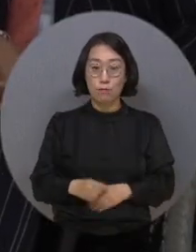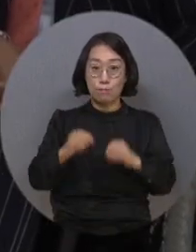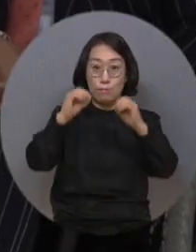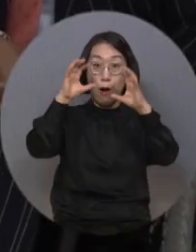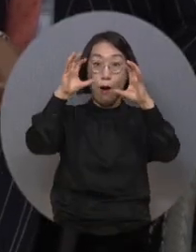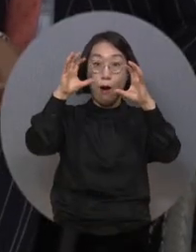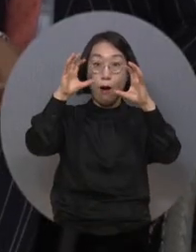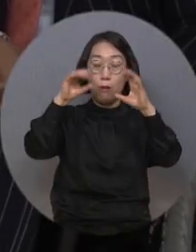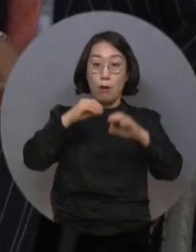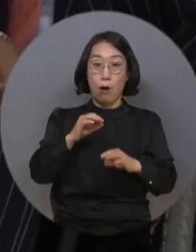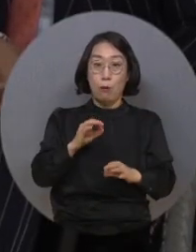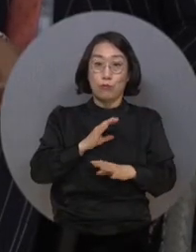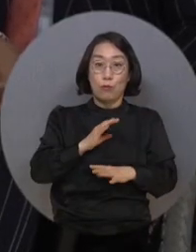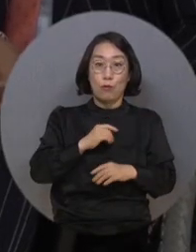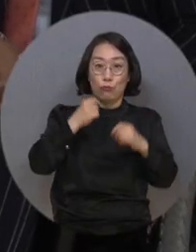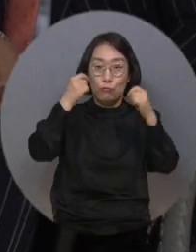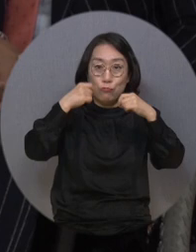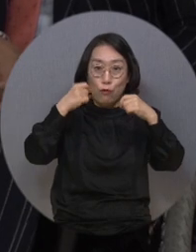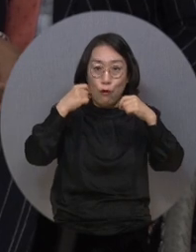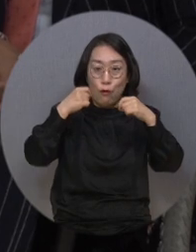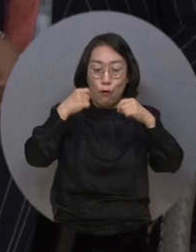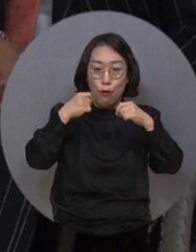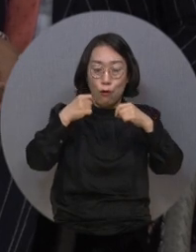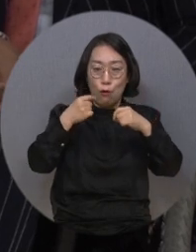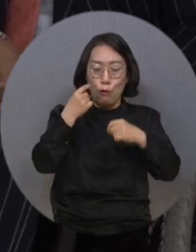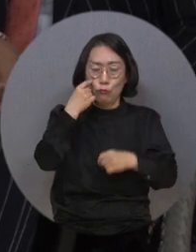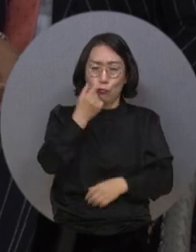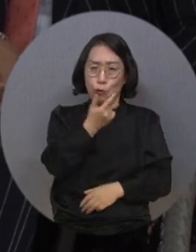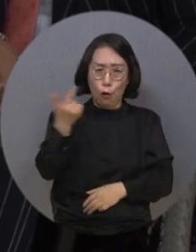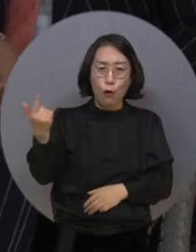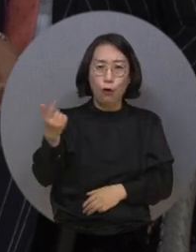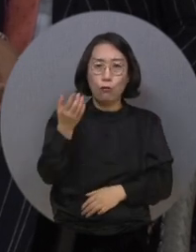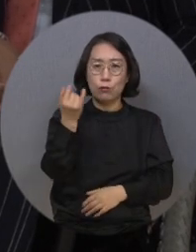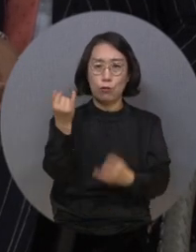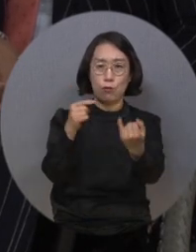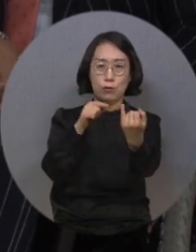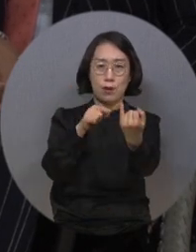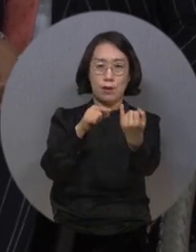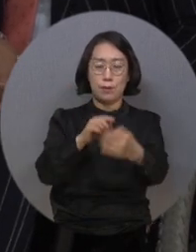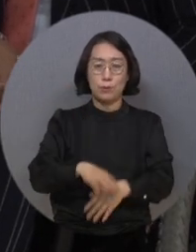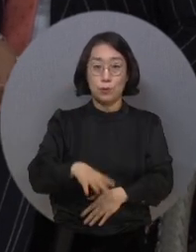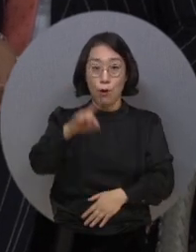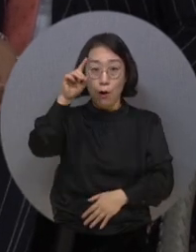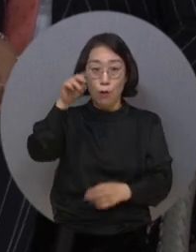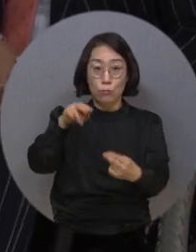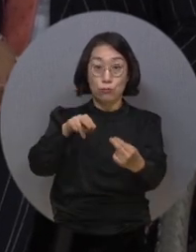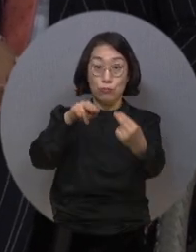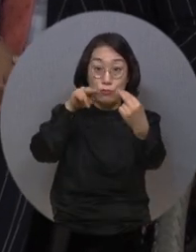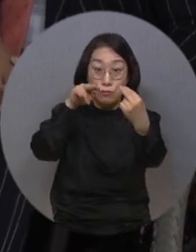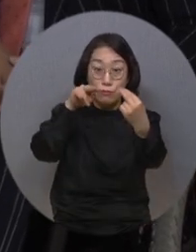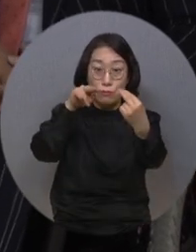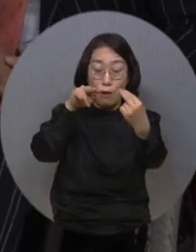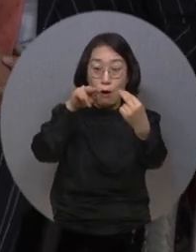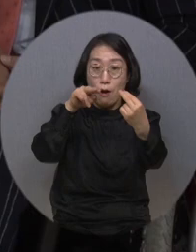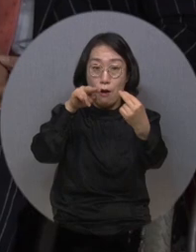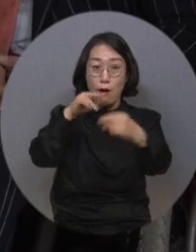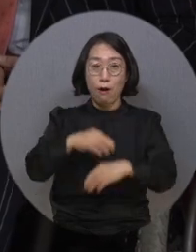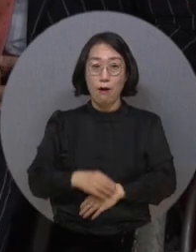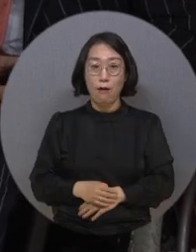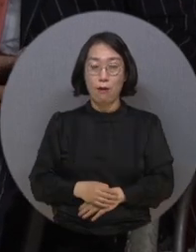저는 울어요. 무서워서. 그 여인을 처음 보자마자